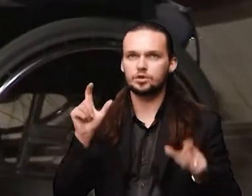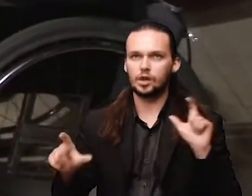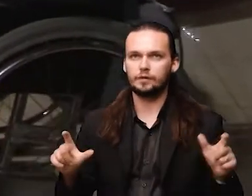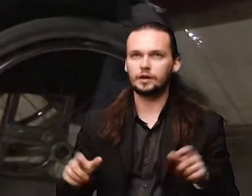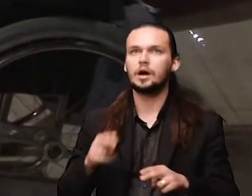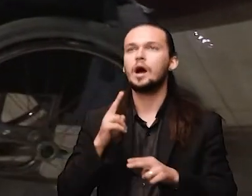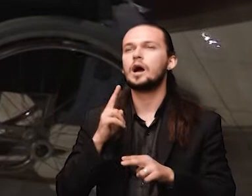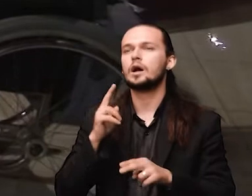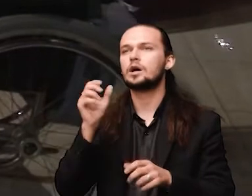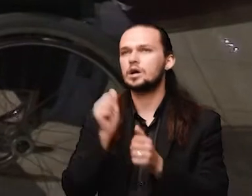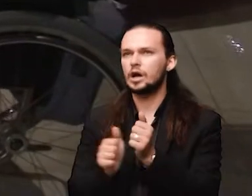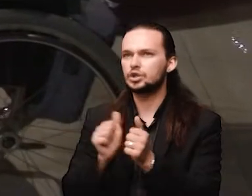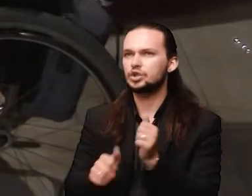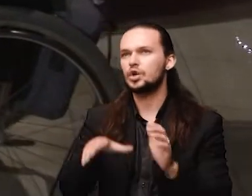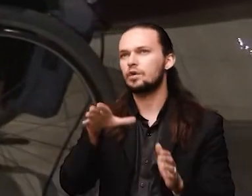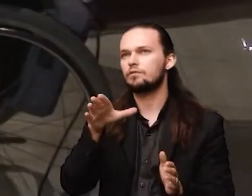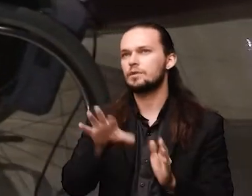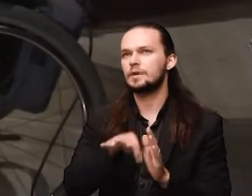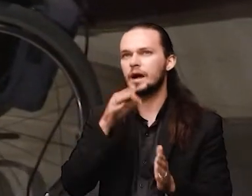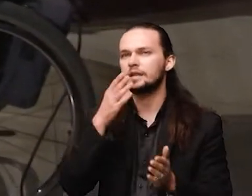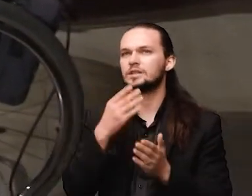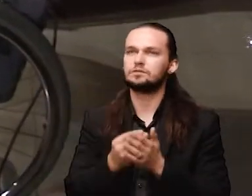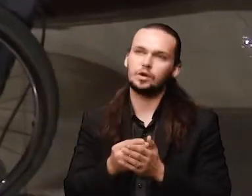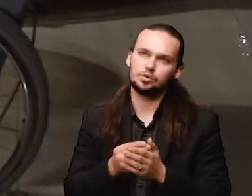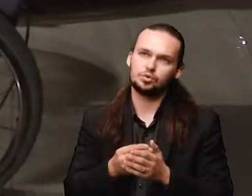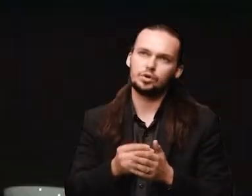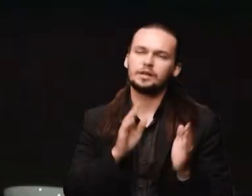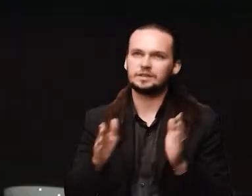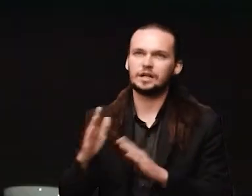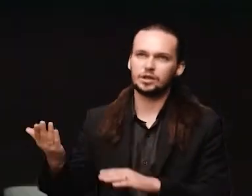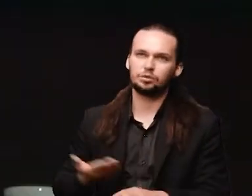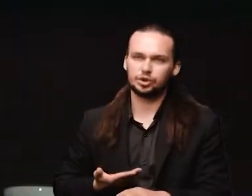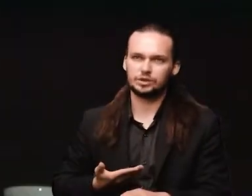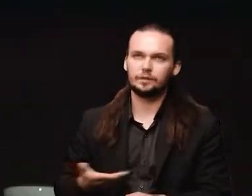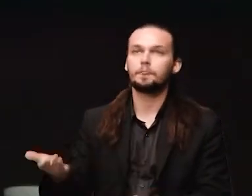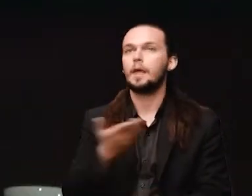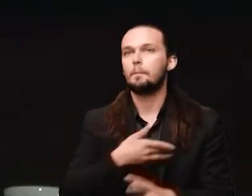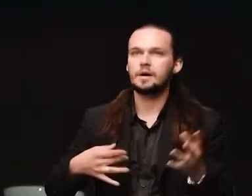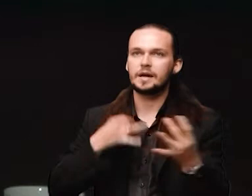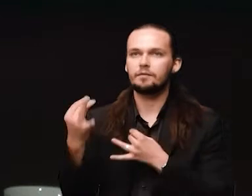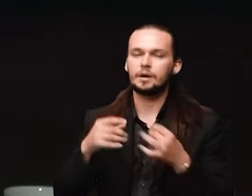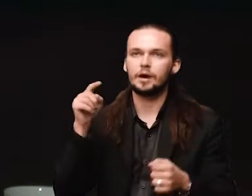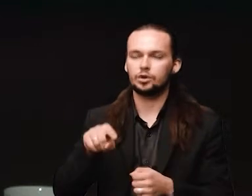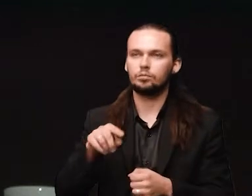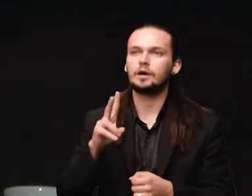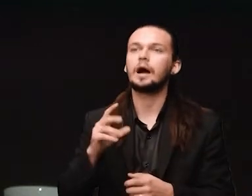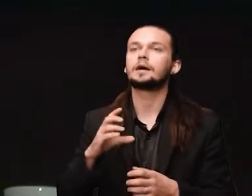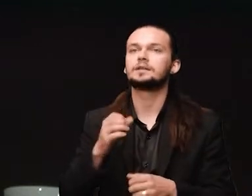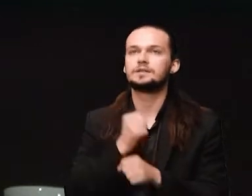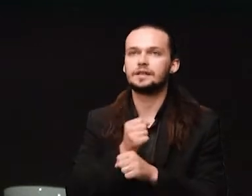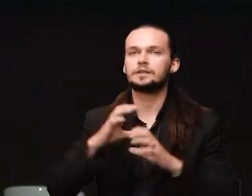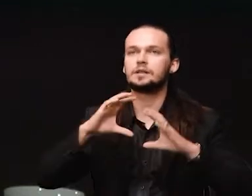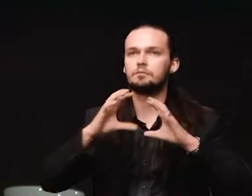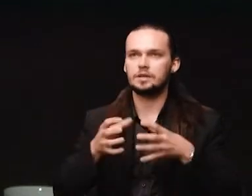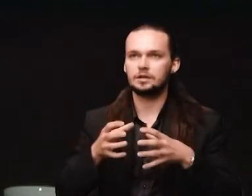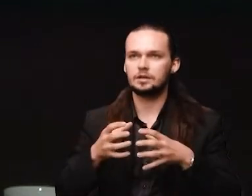выбирает свою стратегию жизни в мире, зачастую не приспособленном для инвалидов. В нашей программе мы говорим о том, как сделать этот мир